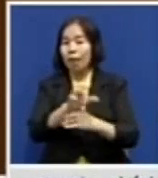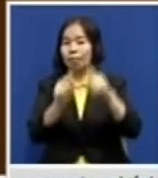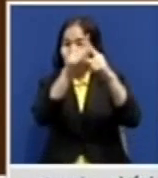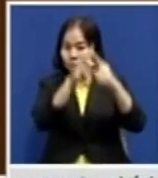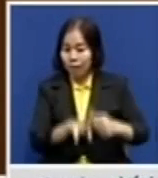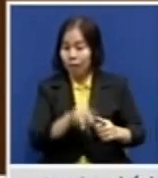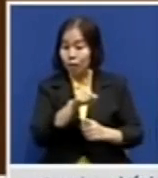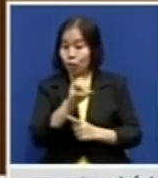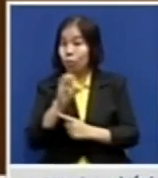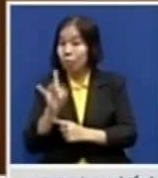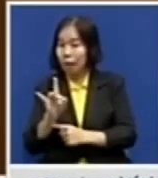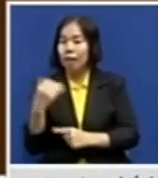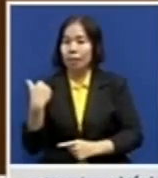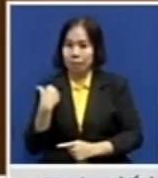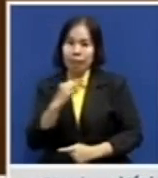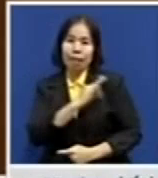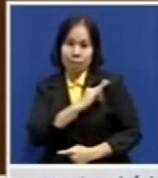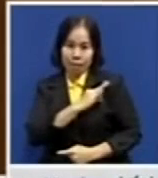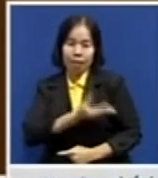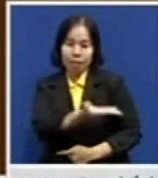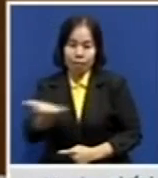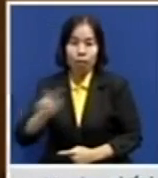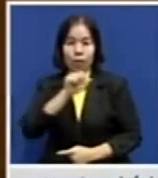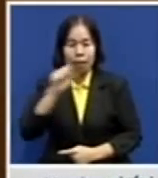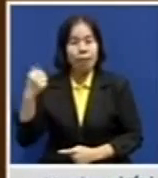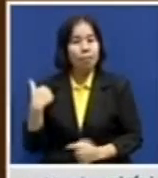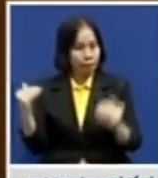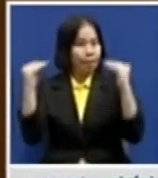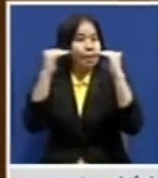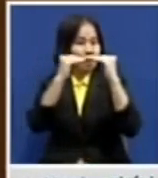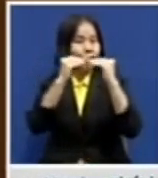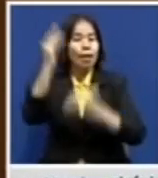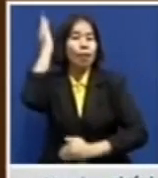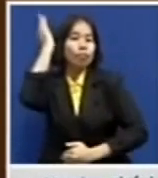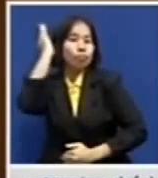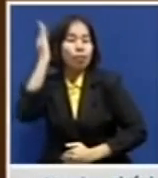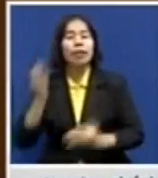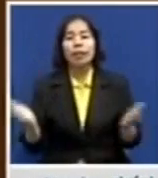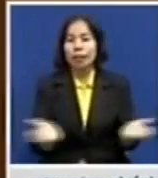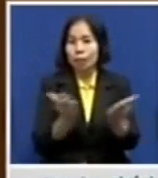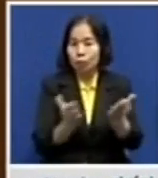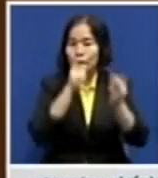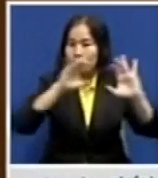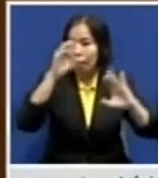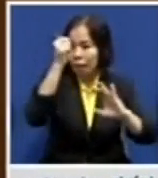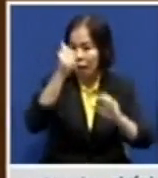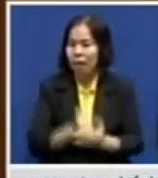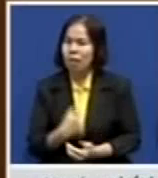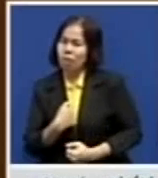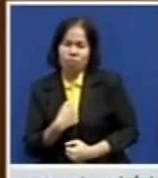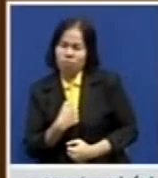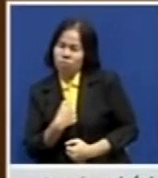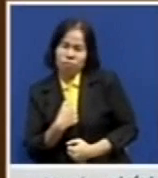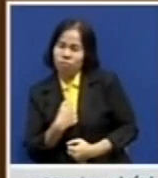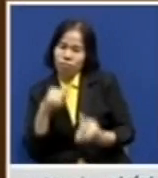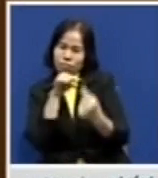มาชิกรัฐสภามีสิทธิจะซักถามและอภิปรายทั้งในทางสนับสนุนและคัดค้านในเรื่องความเหมาะส